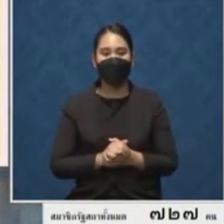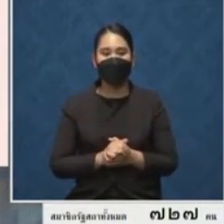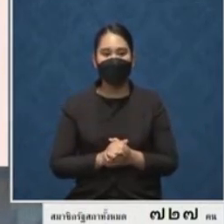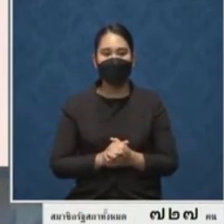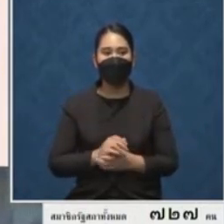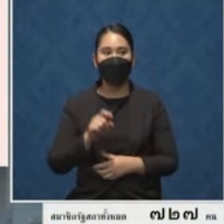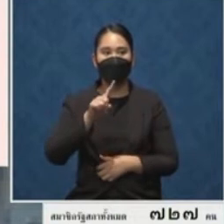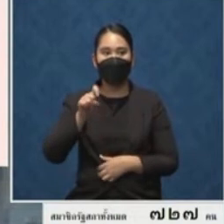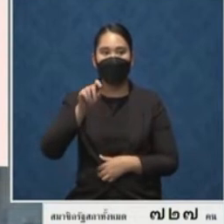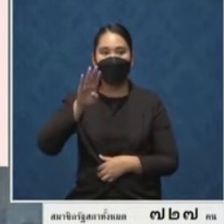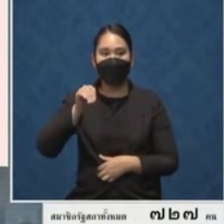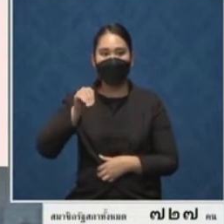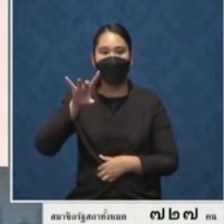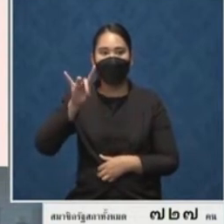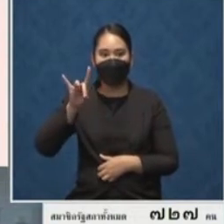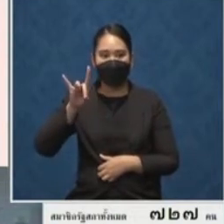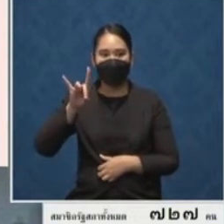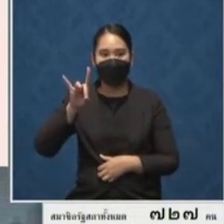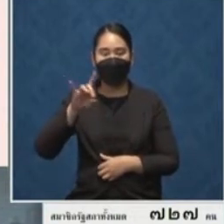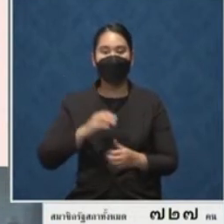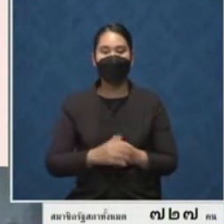148นายสากีพิทักษ์คุมพล